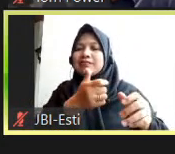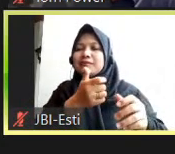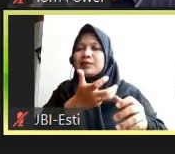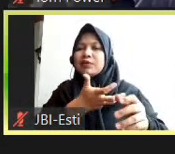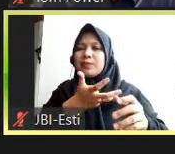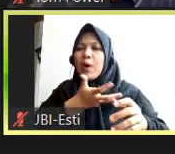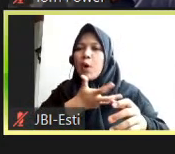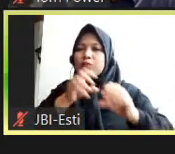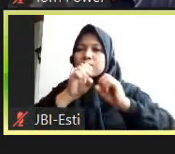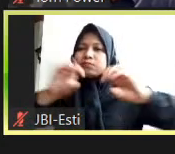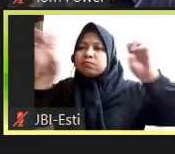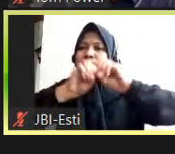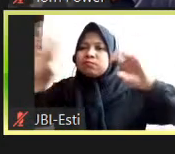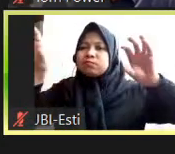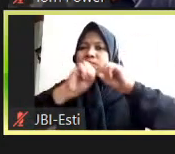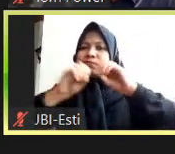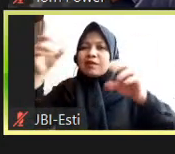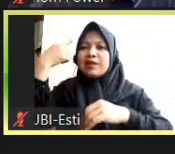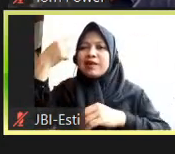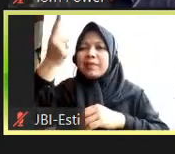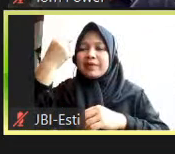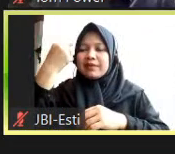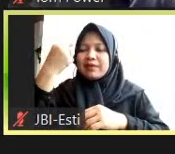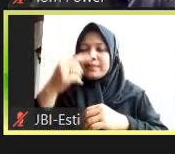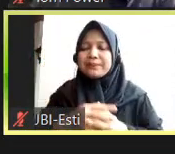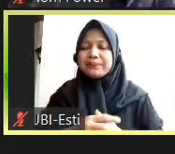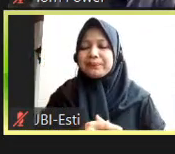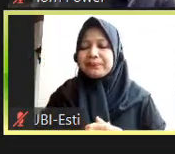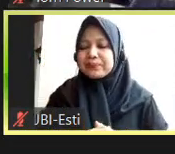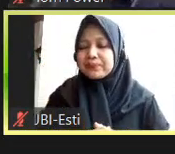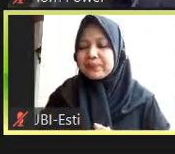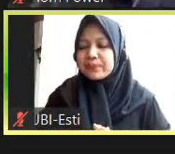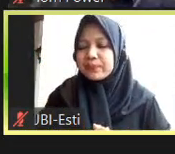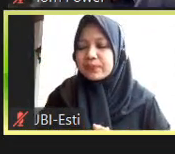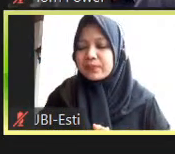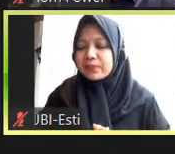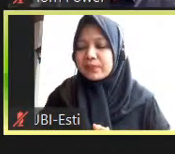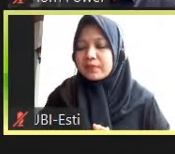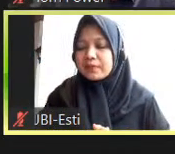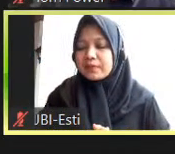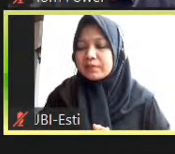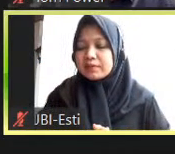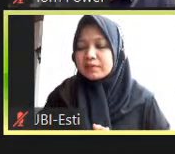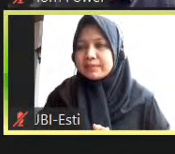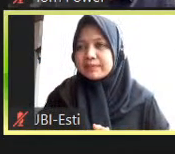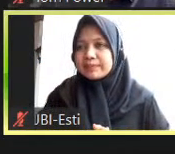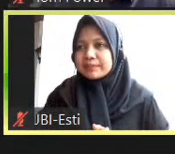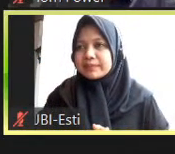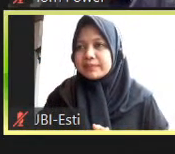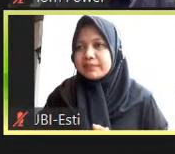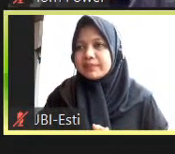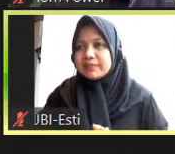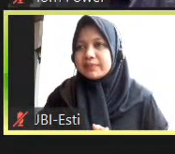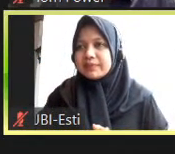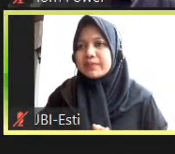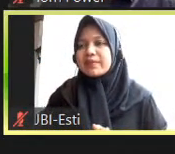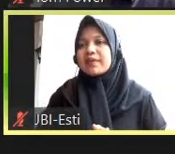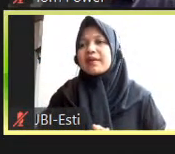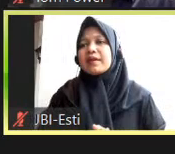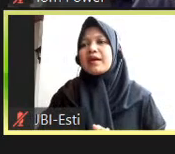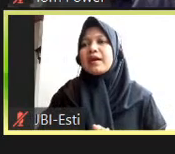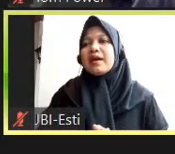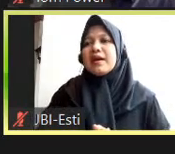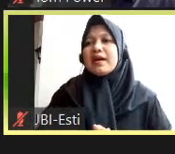rasa yang salah satu punya daya dorong terhadap penggunaan Undang-Undang ITE ini adalah surat